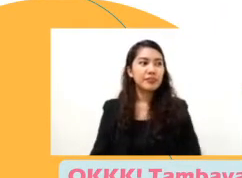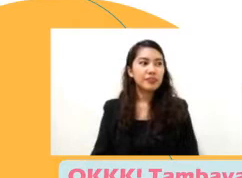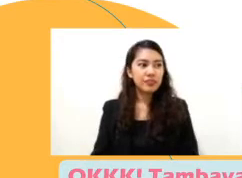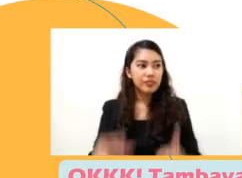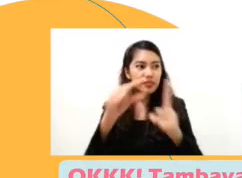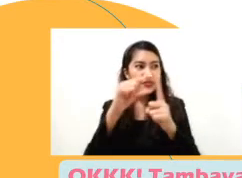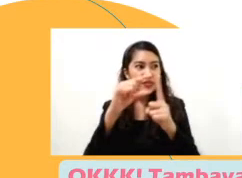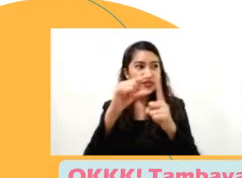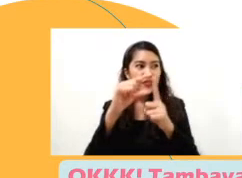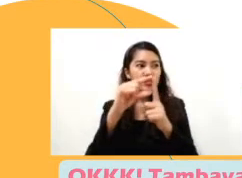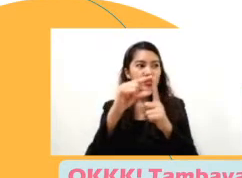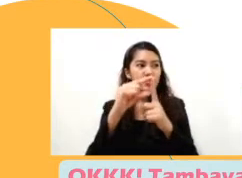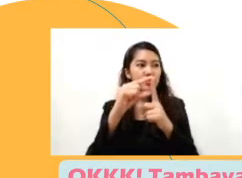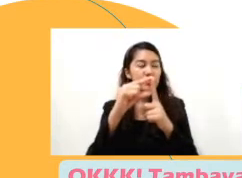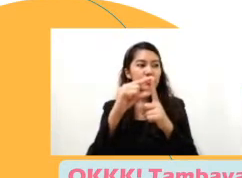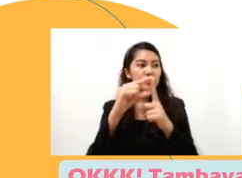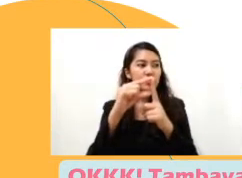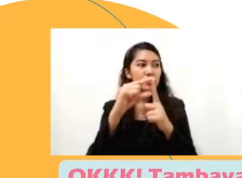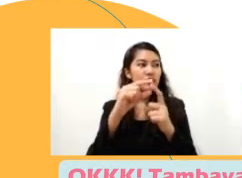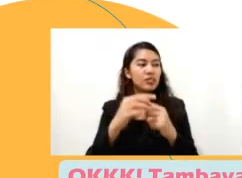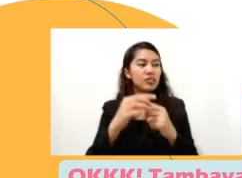share? Okay.